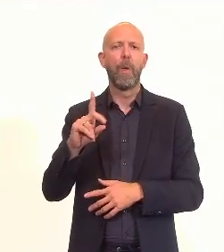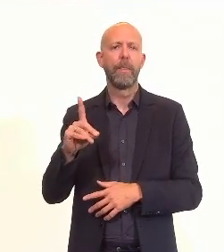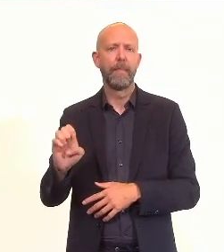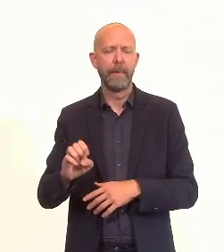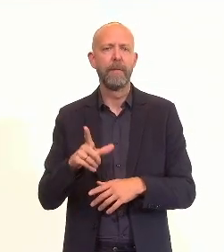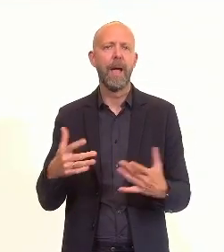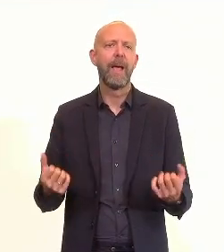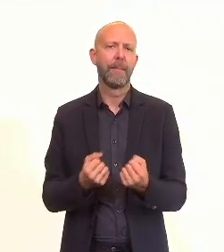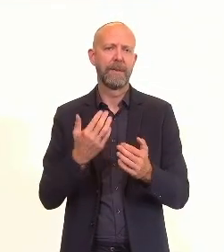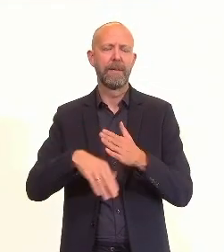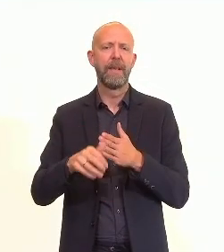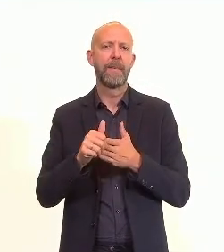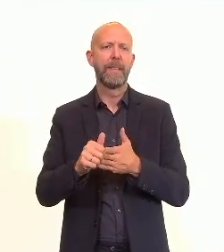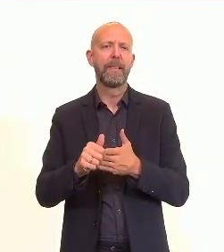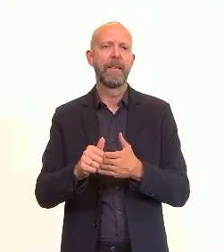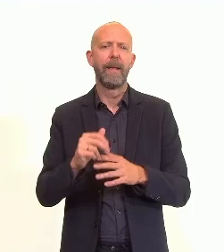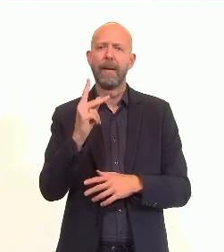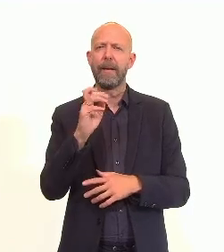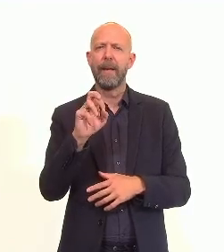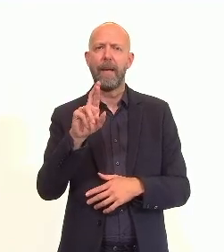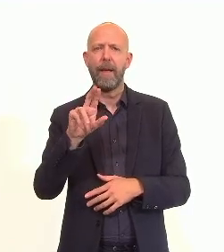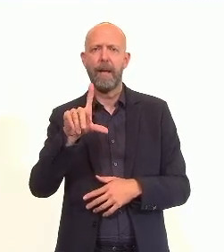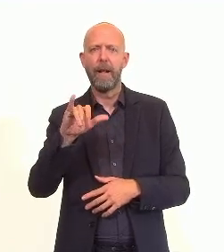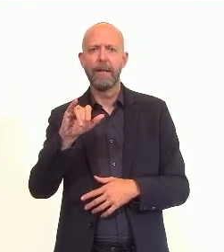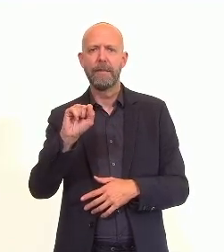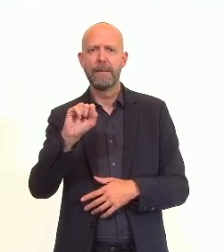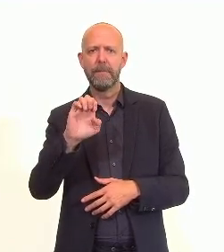de l'EHPAD Kerlizou